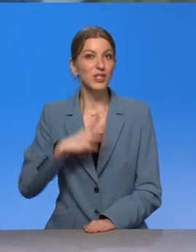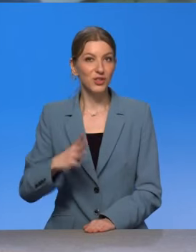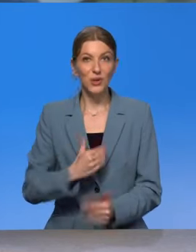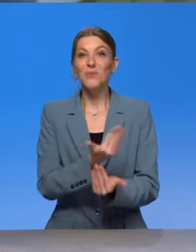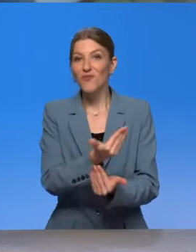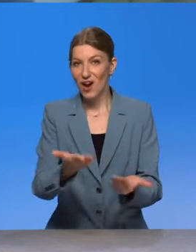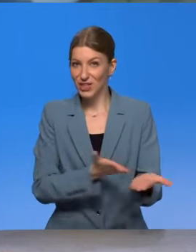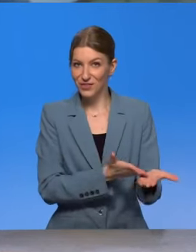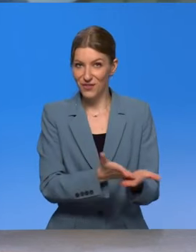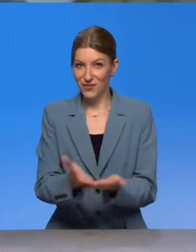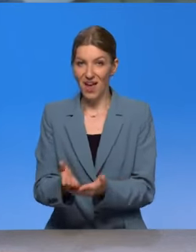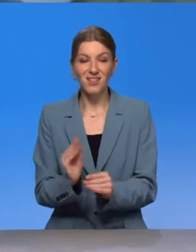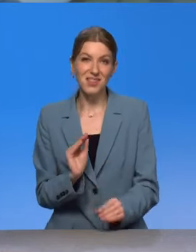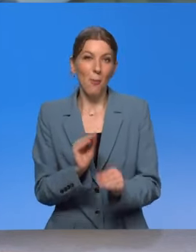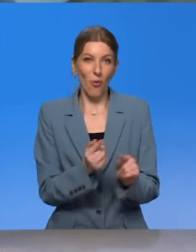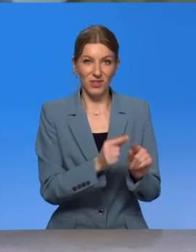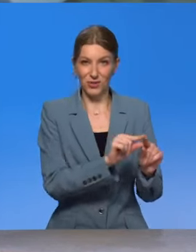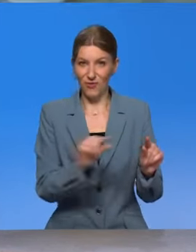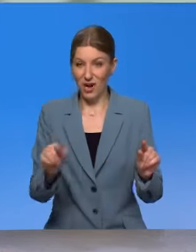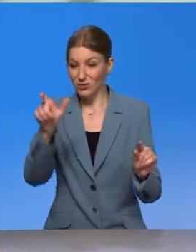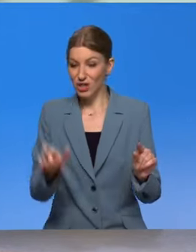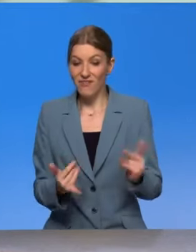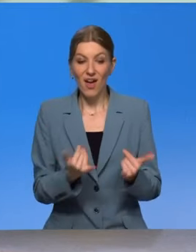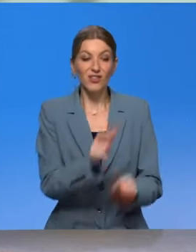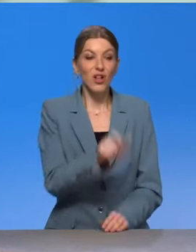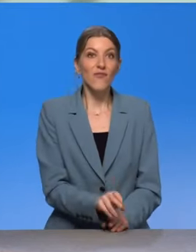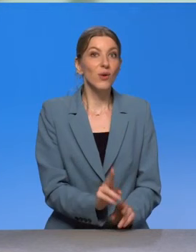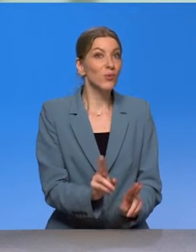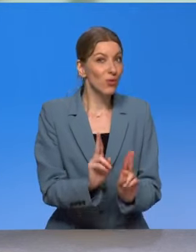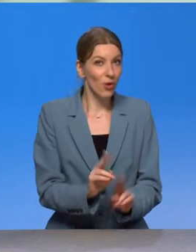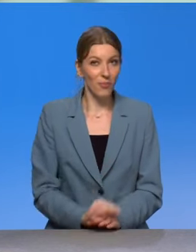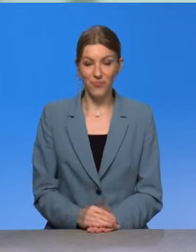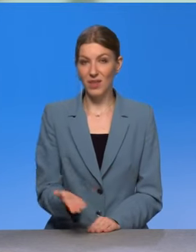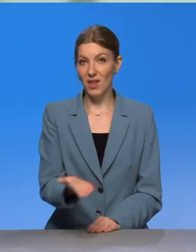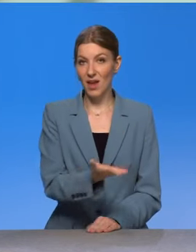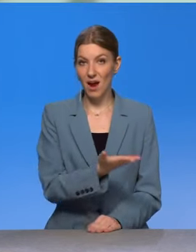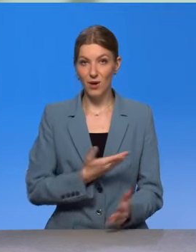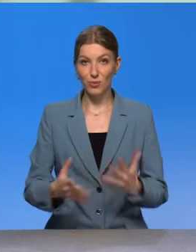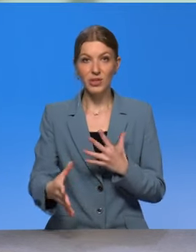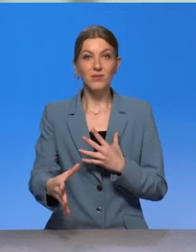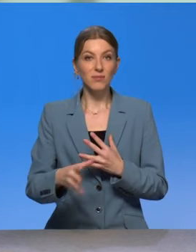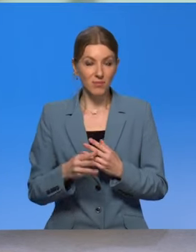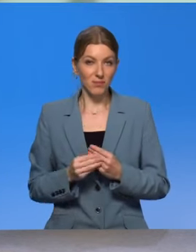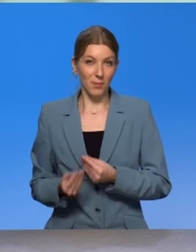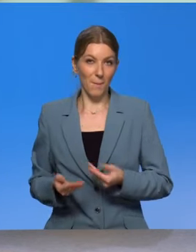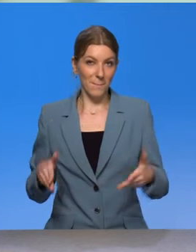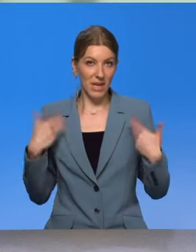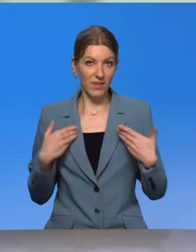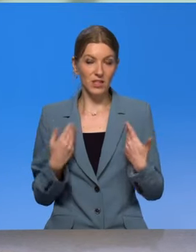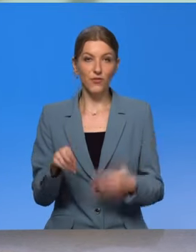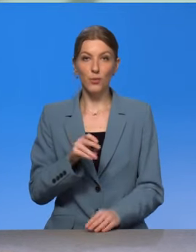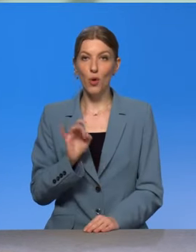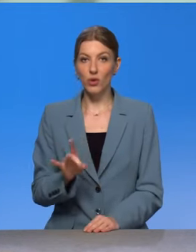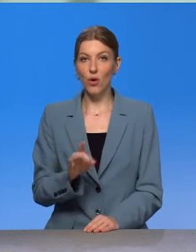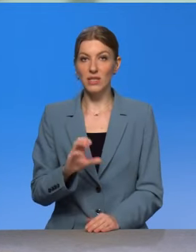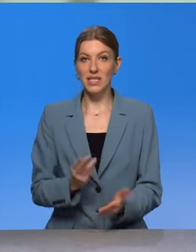да. Дополните эту фразу. И рады приветствовать в студии Елену Назарову, профессора кафедры социологии МГИМО, доктора социологических наук.